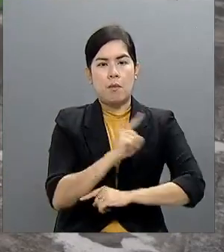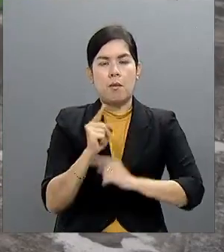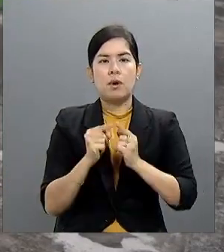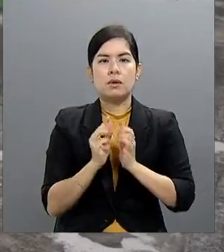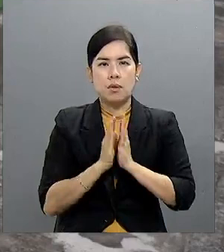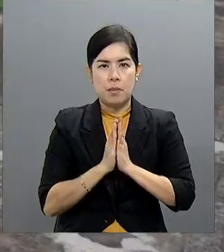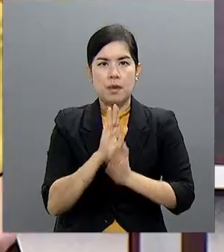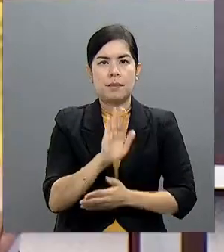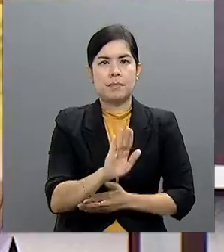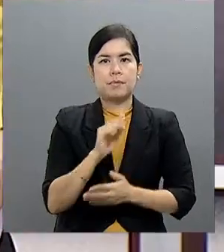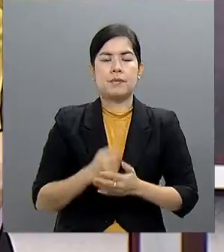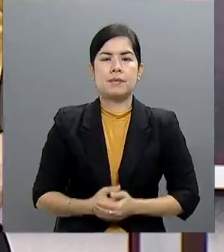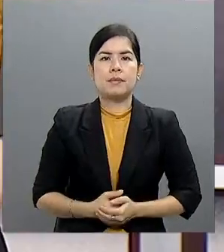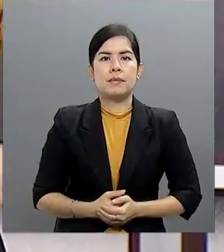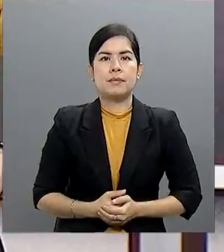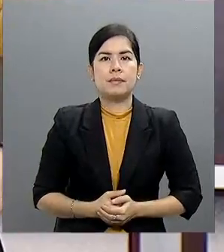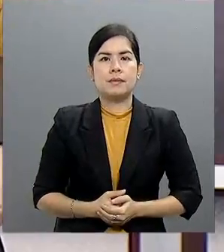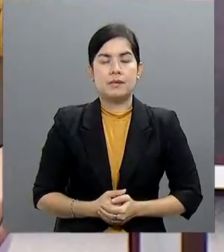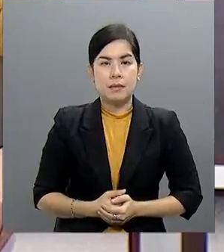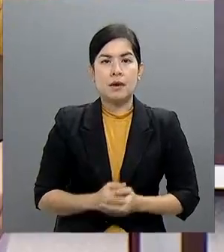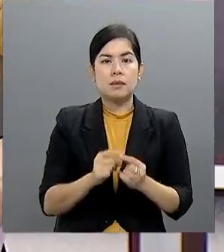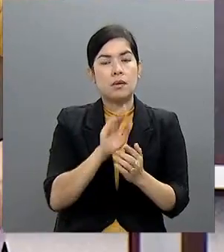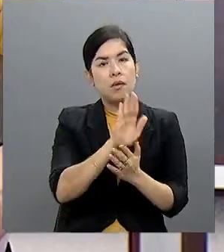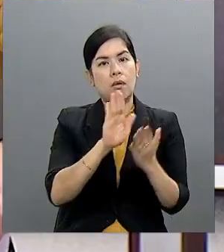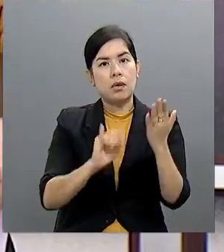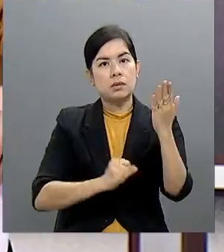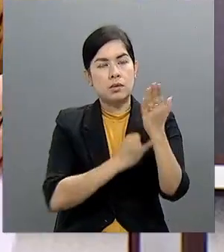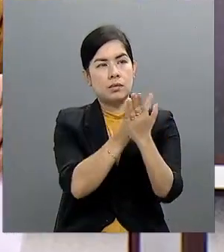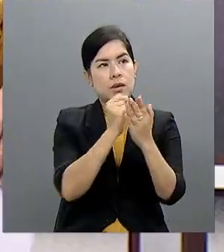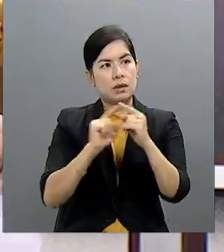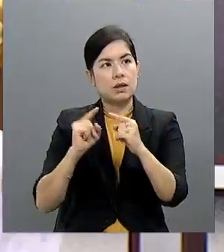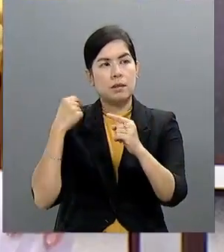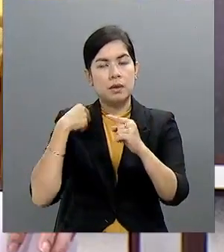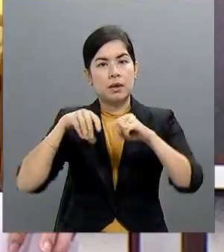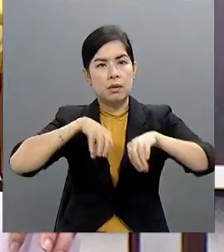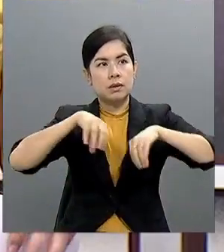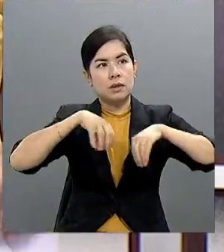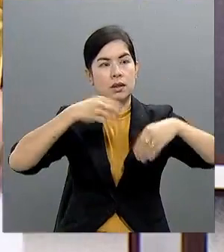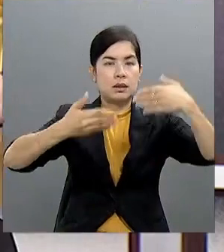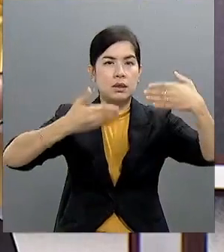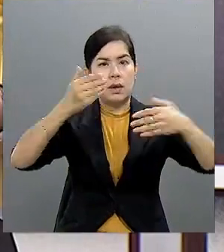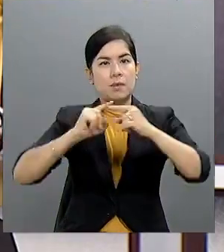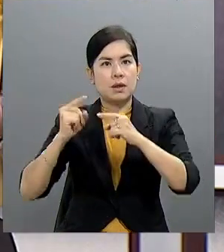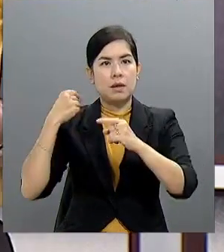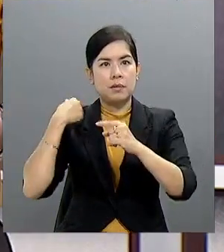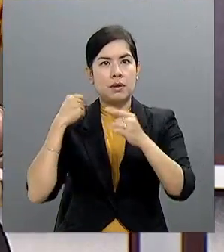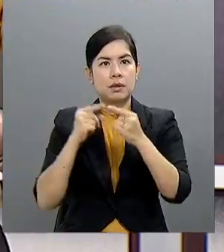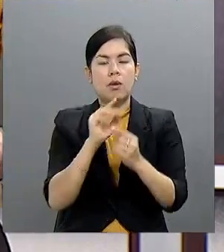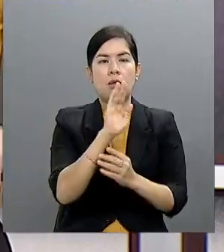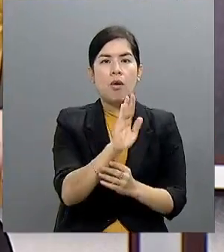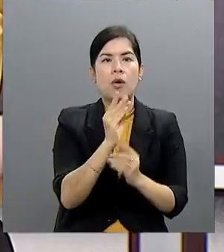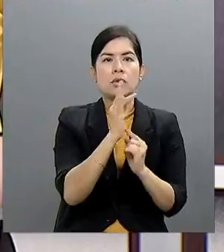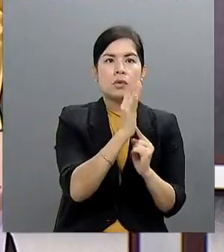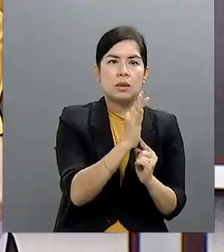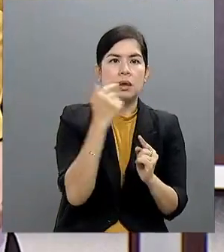านะคะนี่แหละค่ะแต่ละพื้นที่อาจจะมีการจัดกิจกรรมที่ไม่เหมือนกันบางพื้นที่อาจจะมีการแห่เทียนแต่ว่าบางจังหวัดอาจจะงดนะคะ